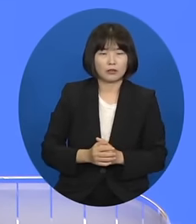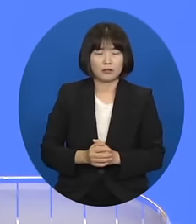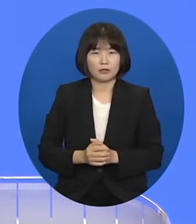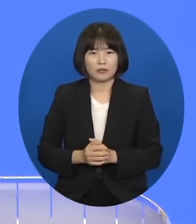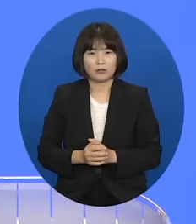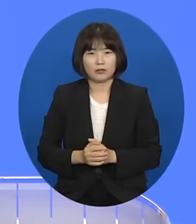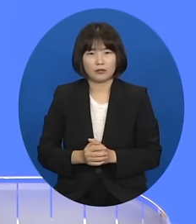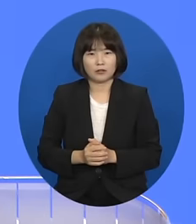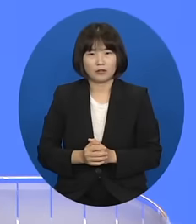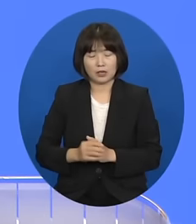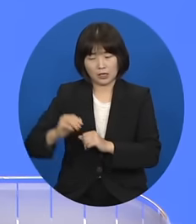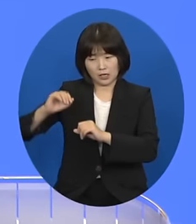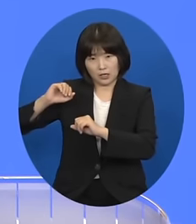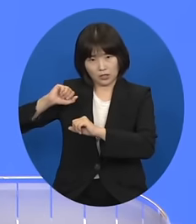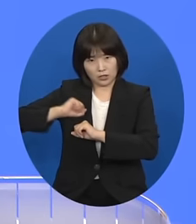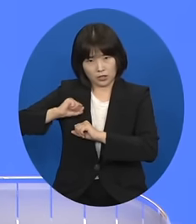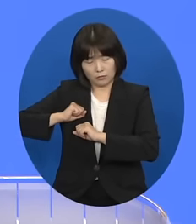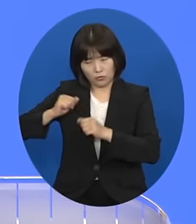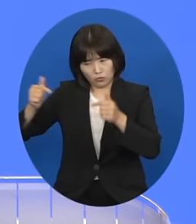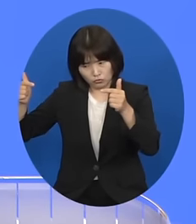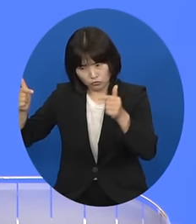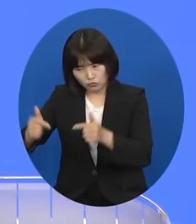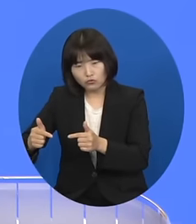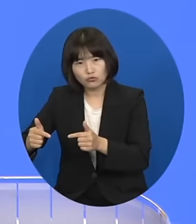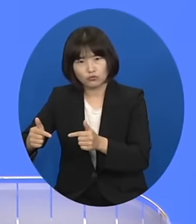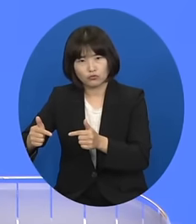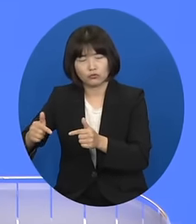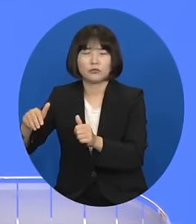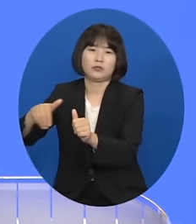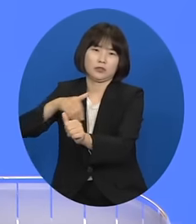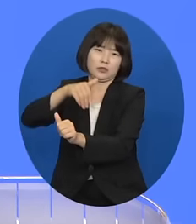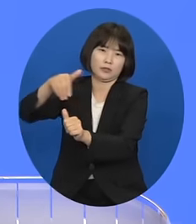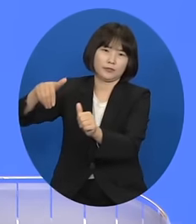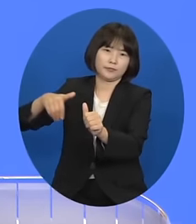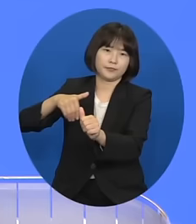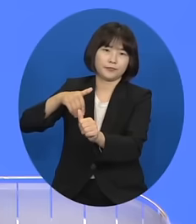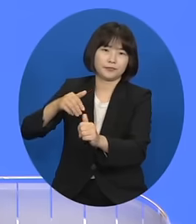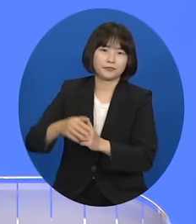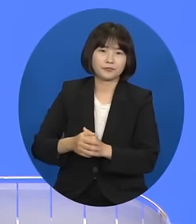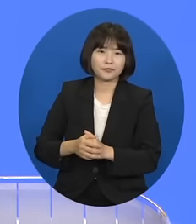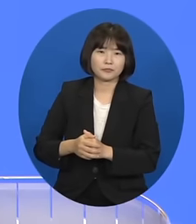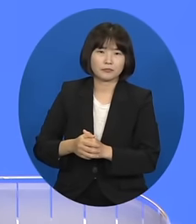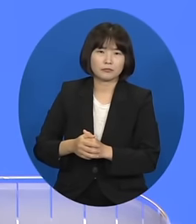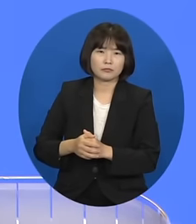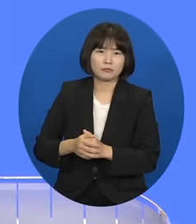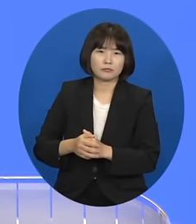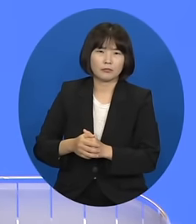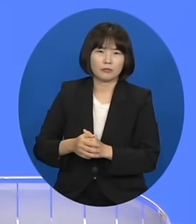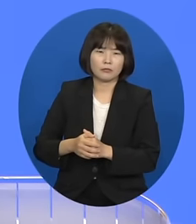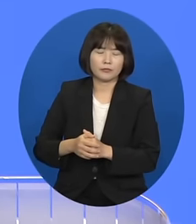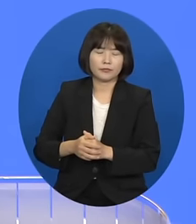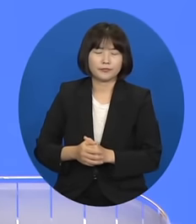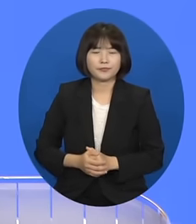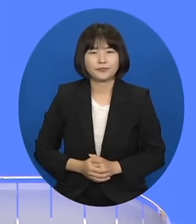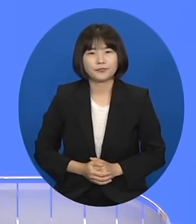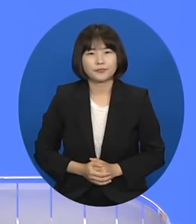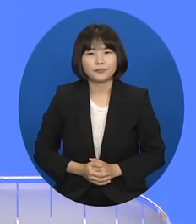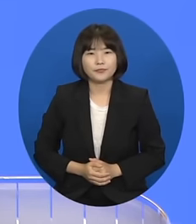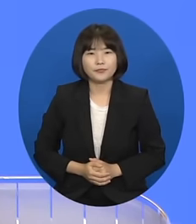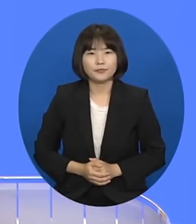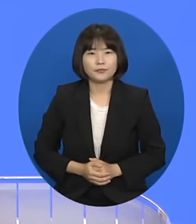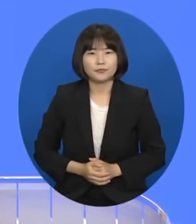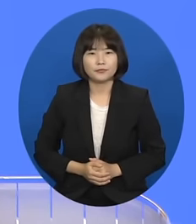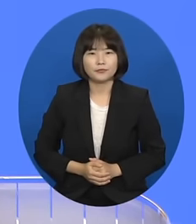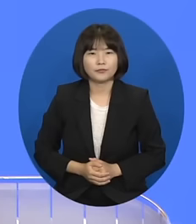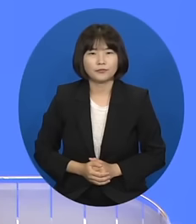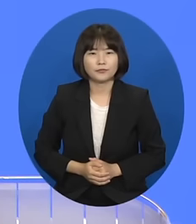있고 장병도 줄고 있고 장교도 줄고 있습니다. 그러니까 이것이 굉장히 피부로 다가오고 있다는 것이죠.